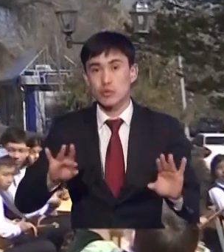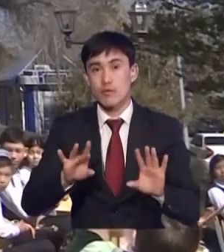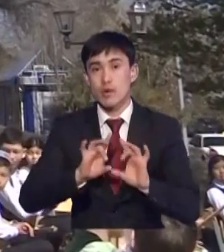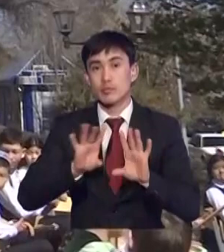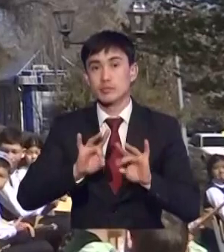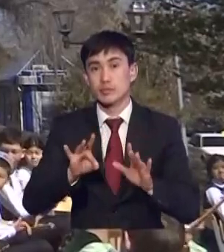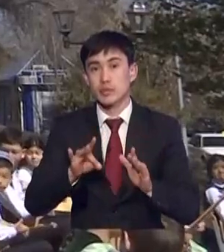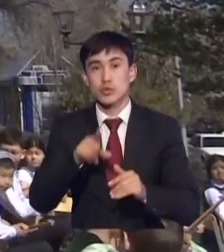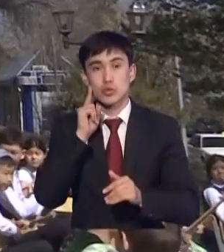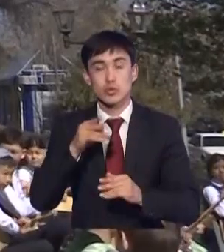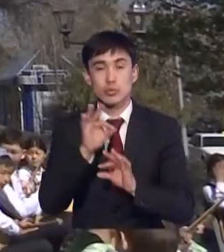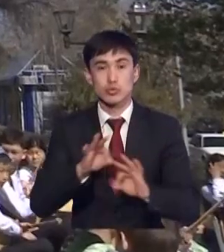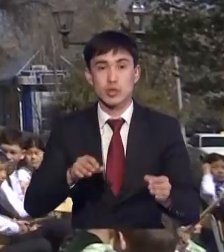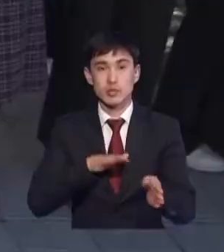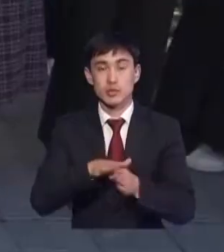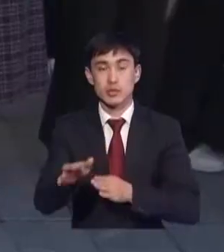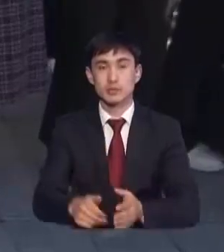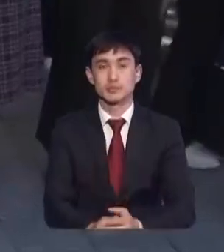перебирали юные